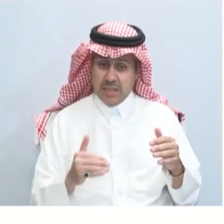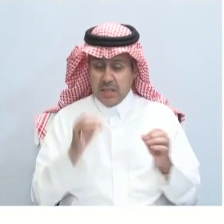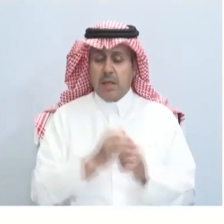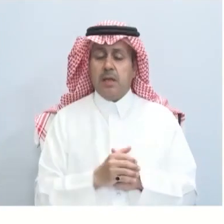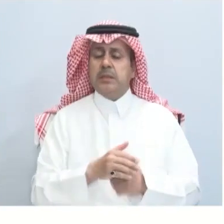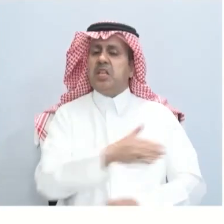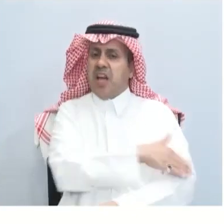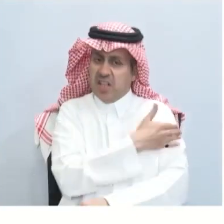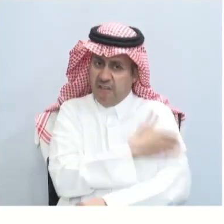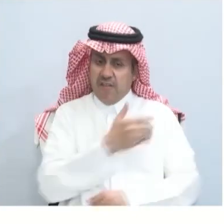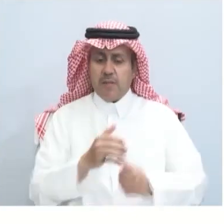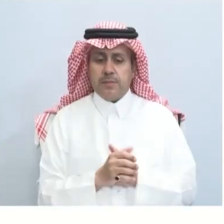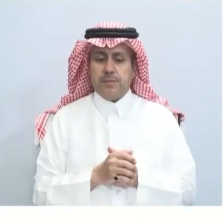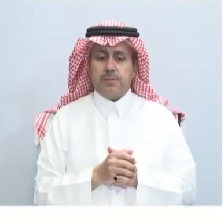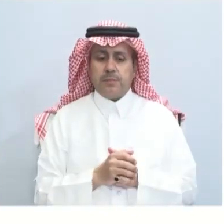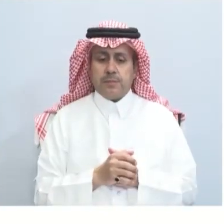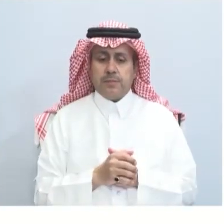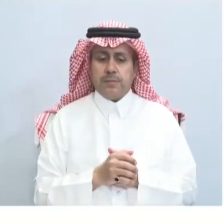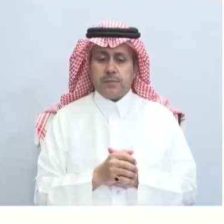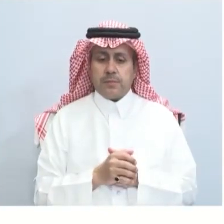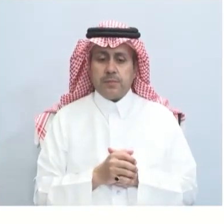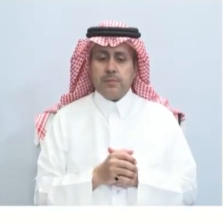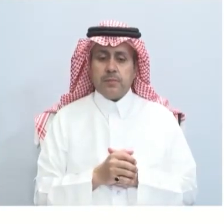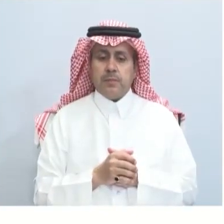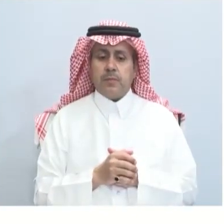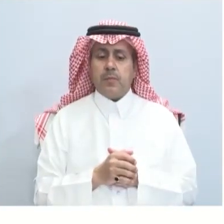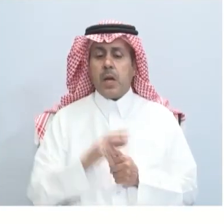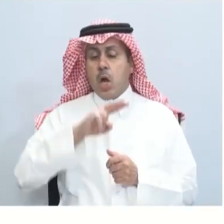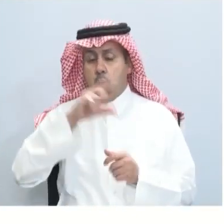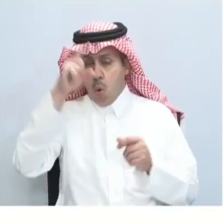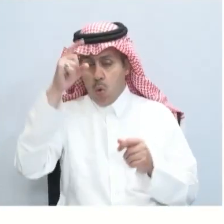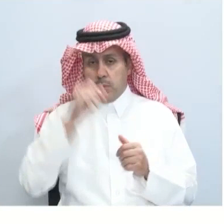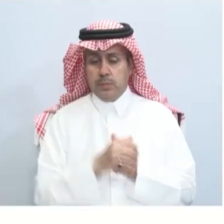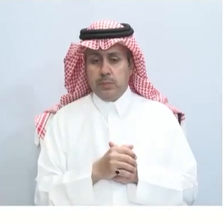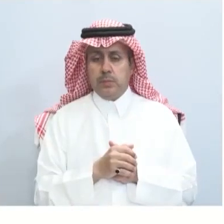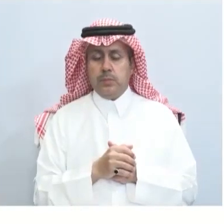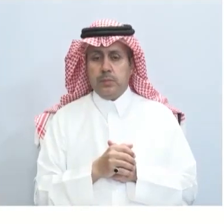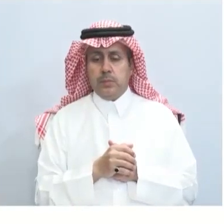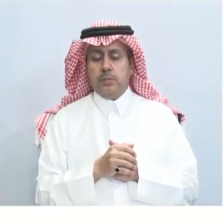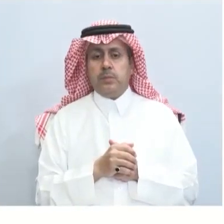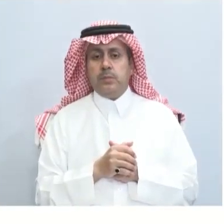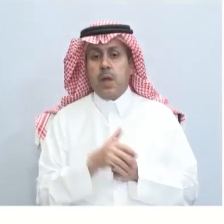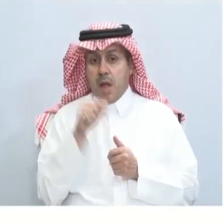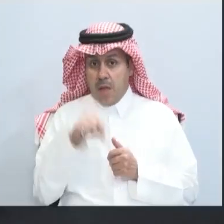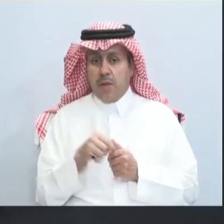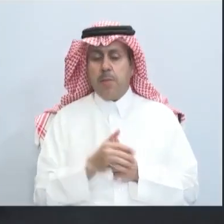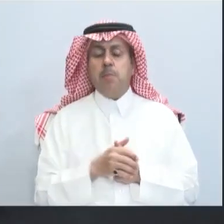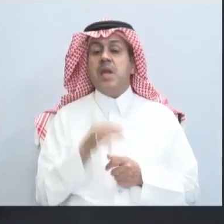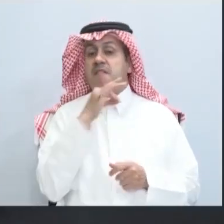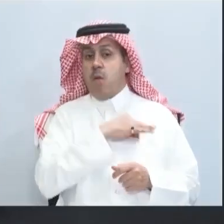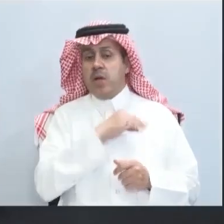الى ختام الايه هذا على الوجه على قول من يعد من يعد هذه الصوره نسخا هذا هو هذا من